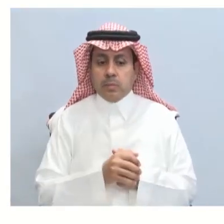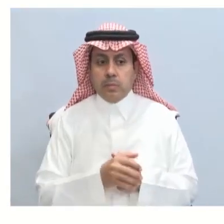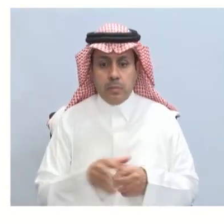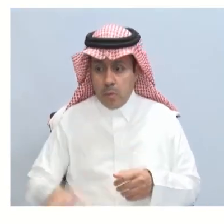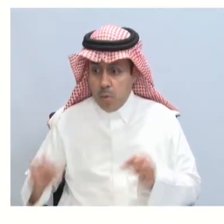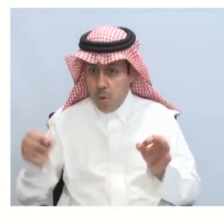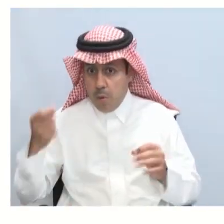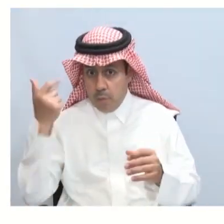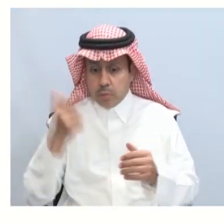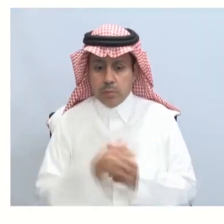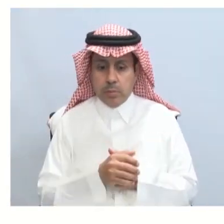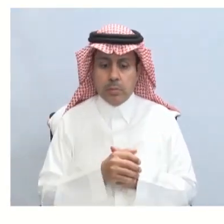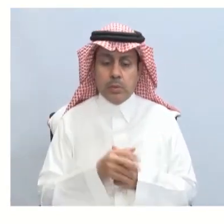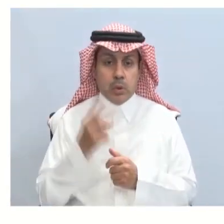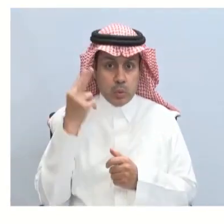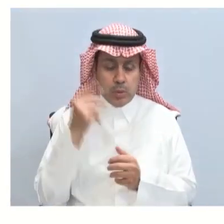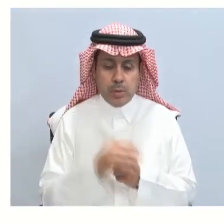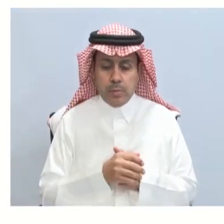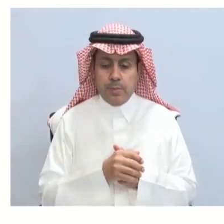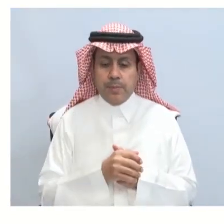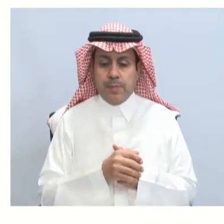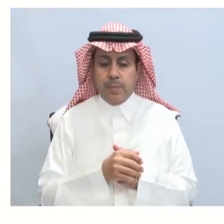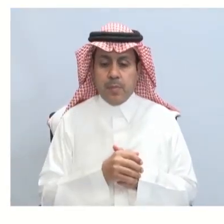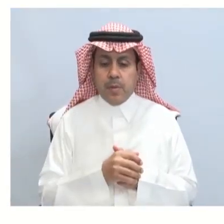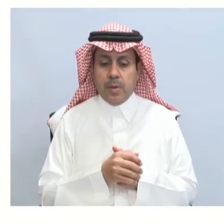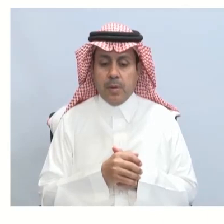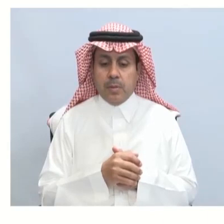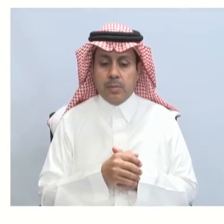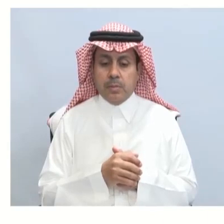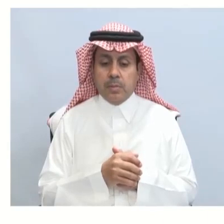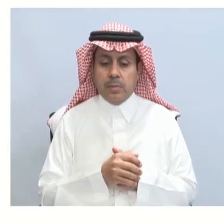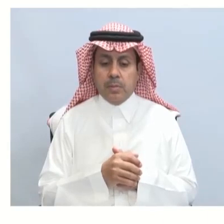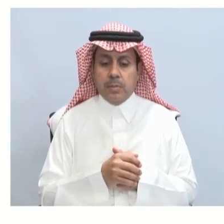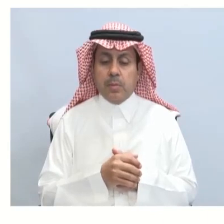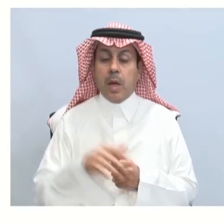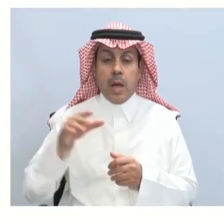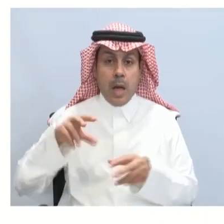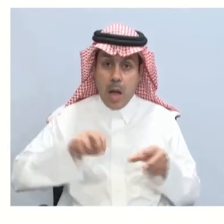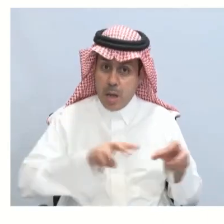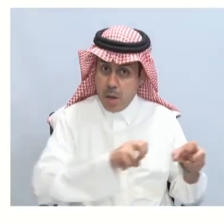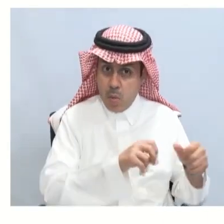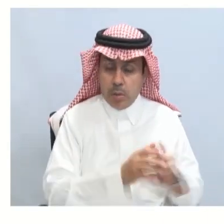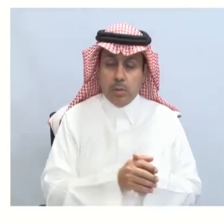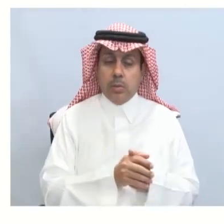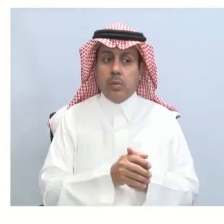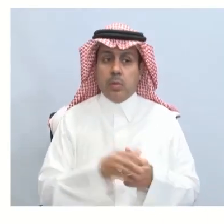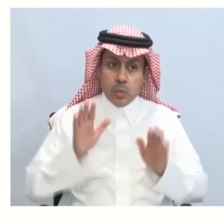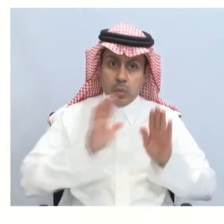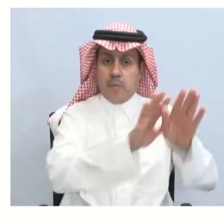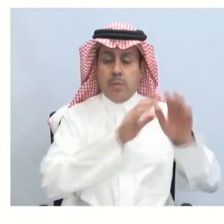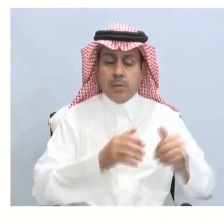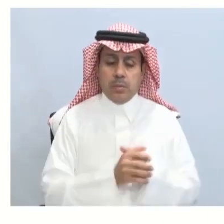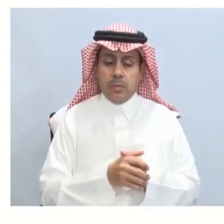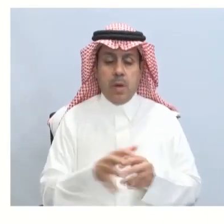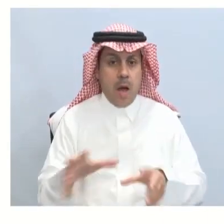الناس هذا له صورتان الاولى الحيوان الذي يمتنع بنفسه من صغار السباع فهذا